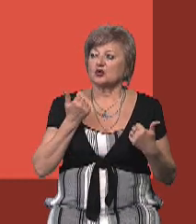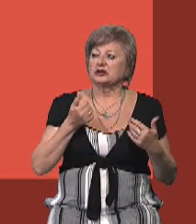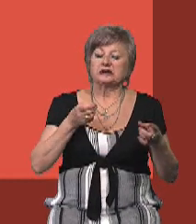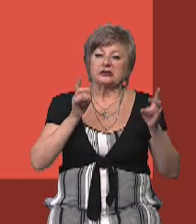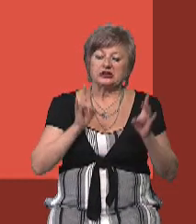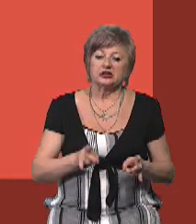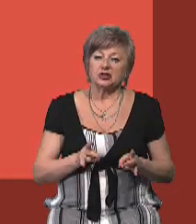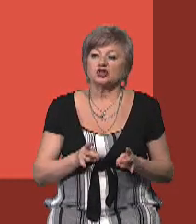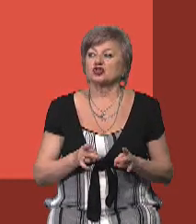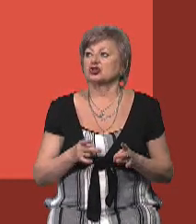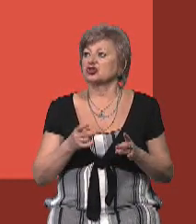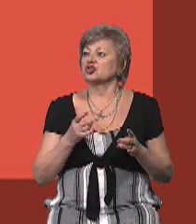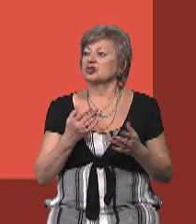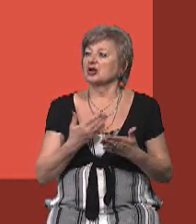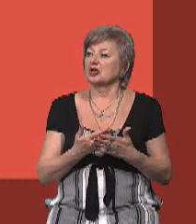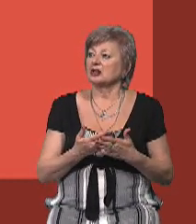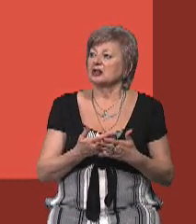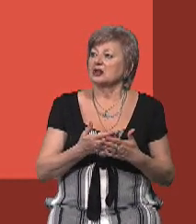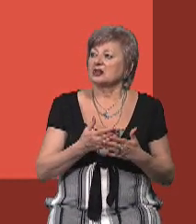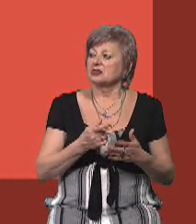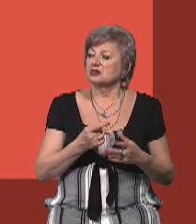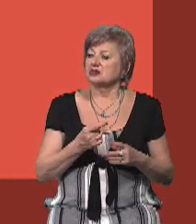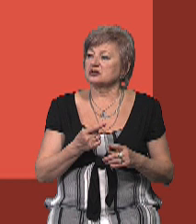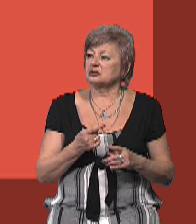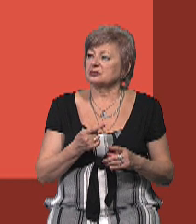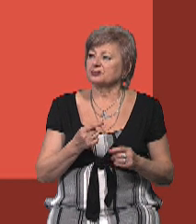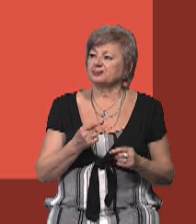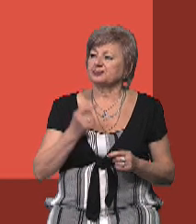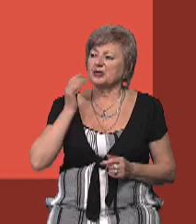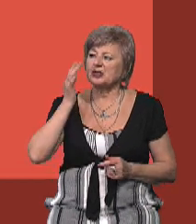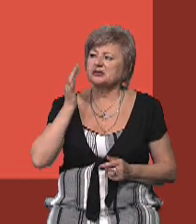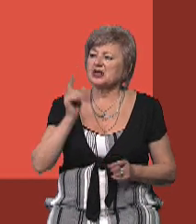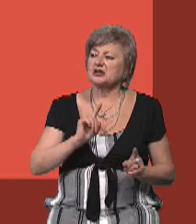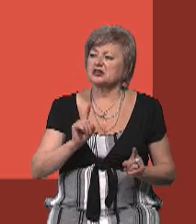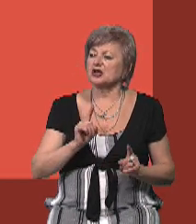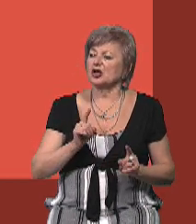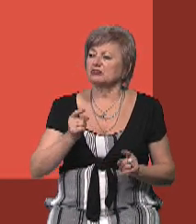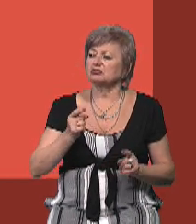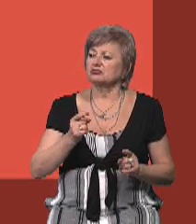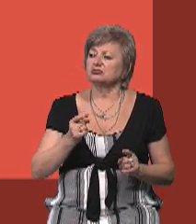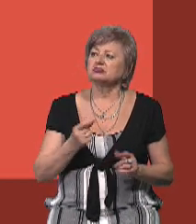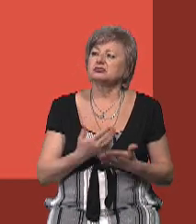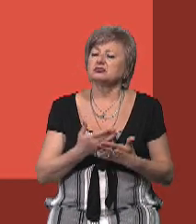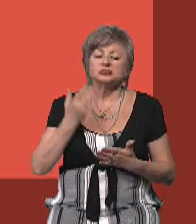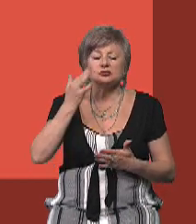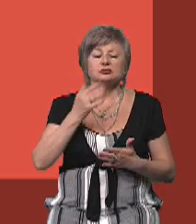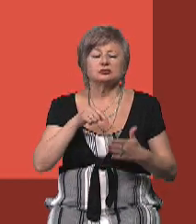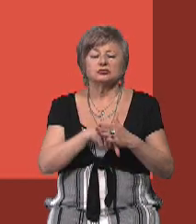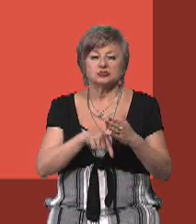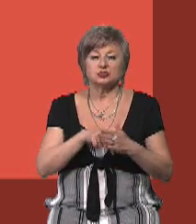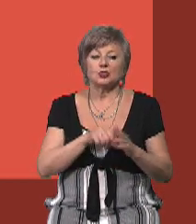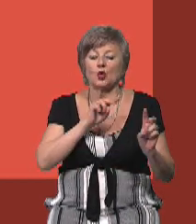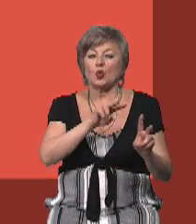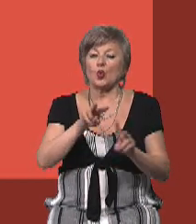– сакралізація, ідеалізація та романтизація особи, осіб, які брали участь у події. І останнє – це ідеологічно вмотивоване